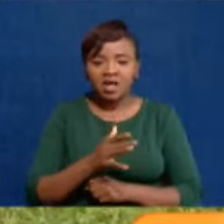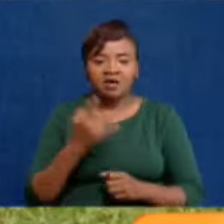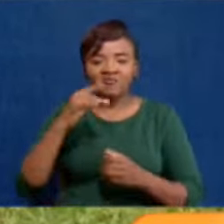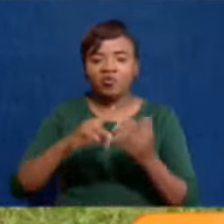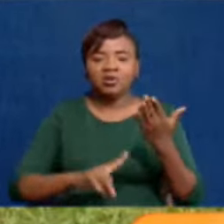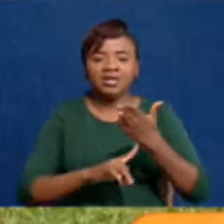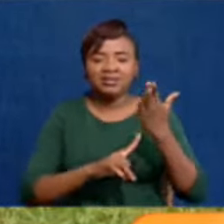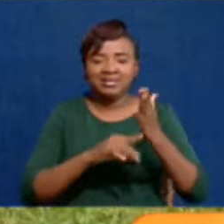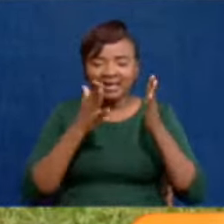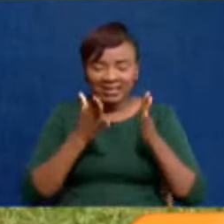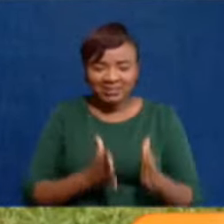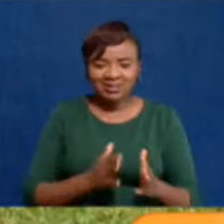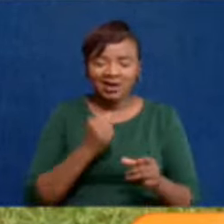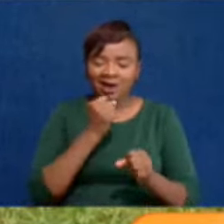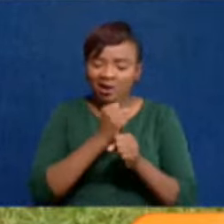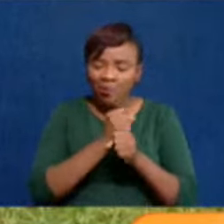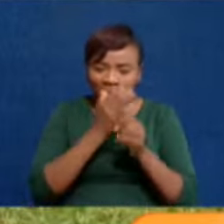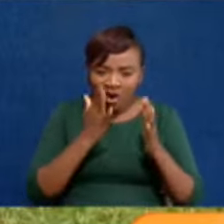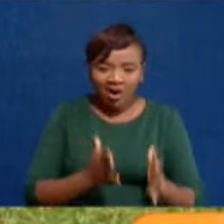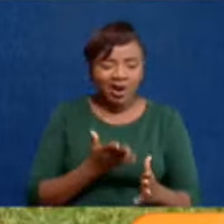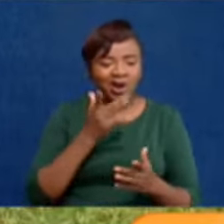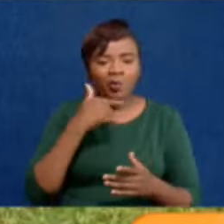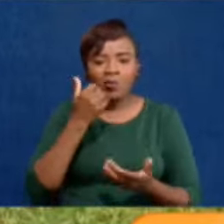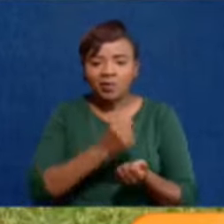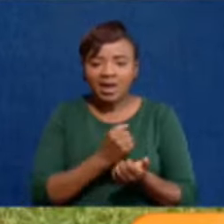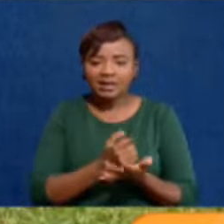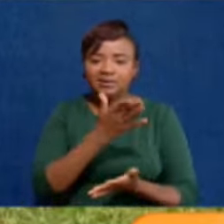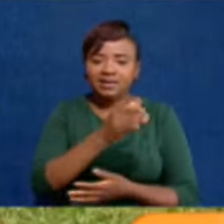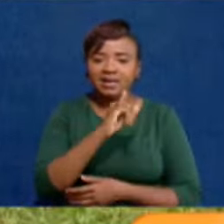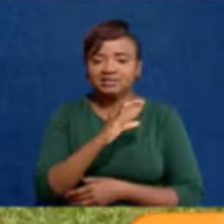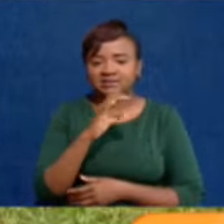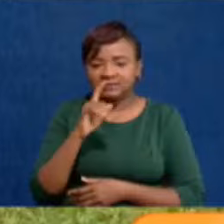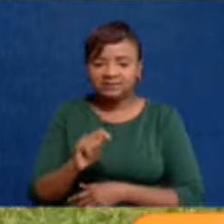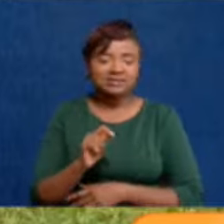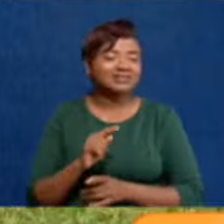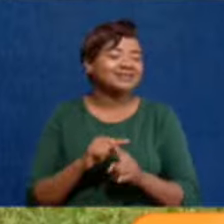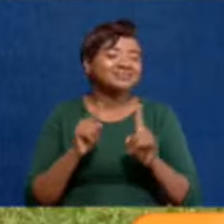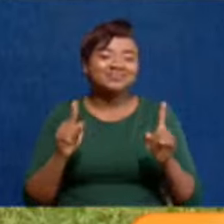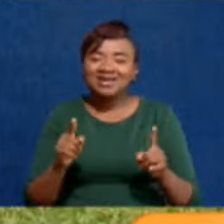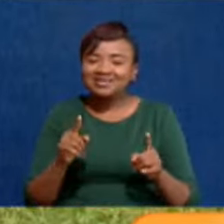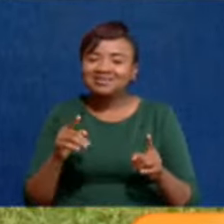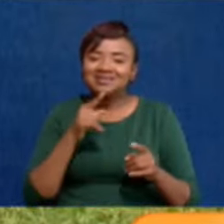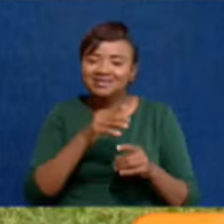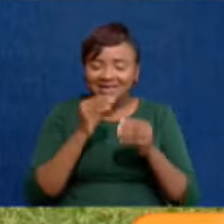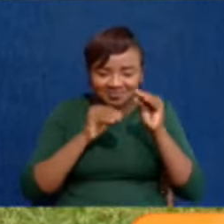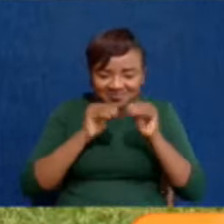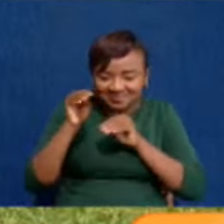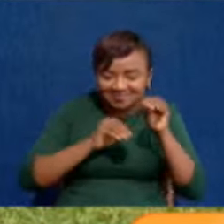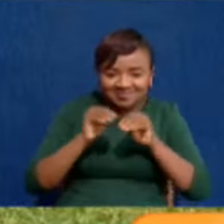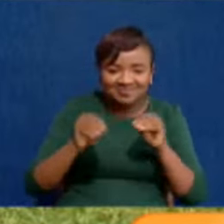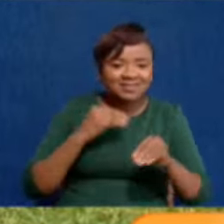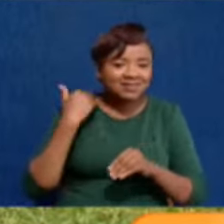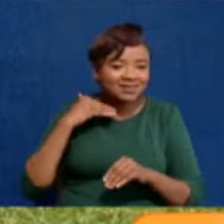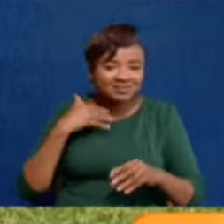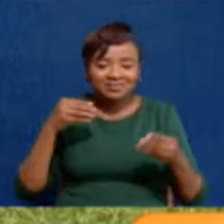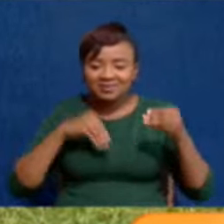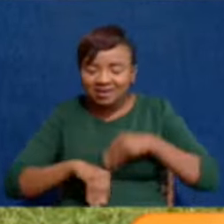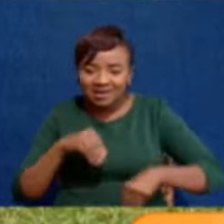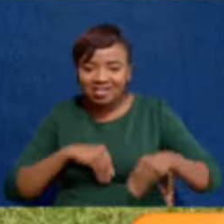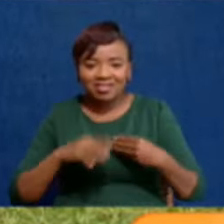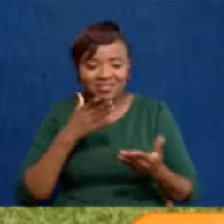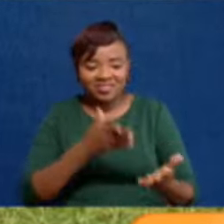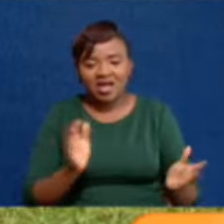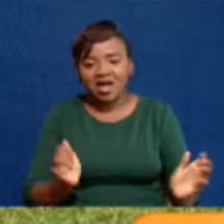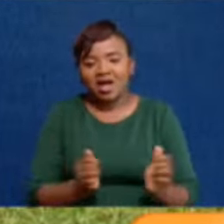ma-technicians na wale ambao wanafanya kwa ofisi ma-ICT. Lakini unapata kwamba kuna ujanja na ukora na utapeli ambao